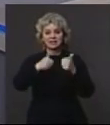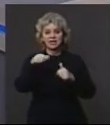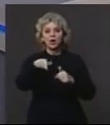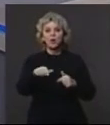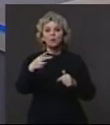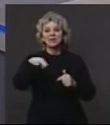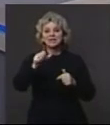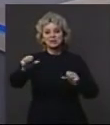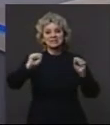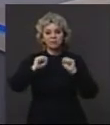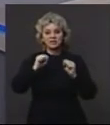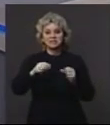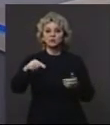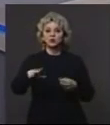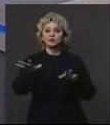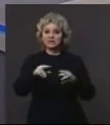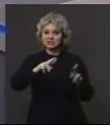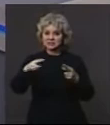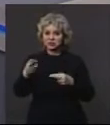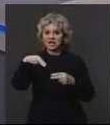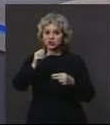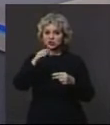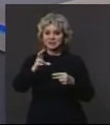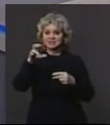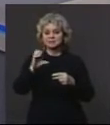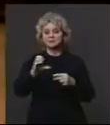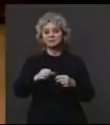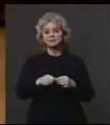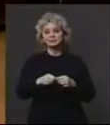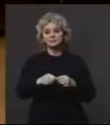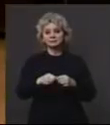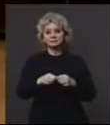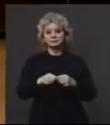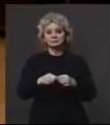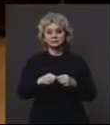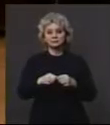соревнований по киберспортивному симулятору «Just Dance».